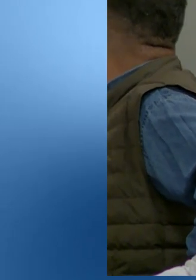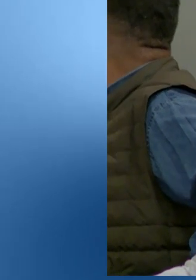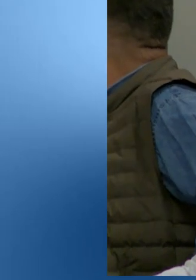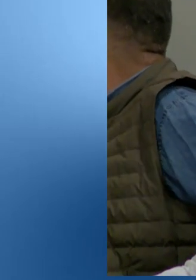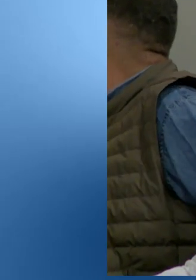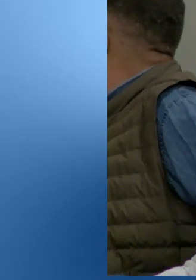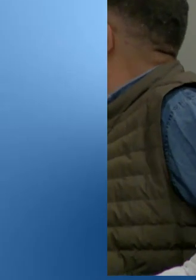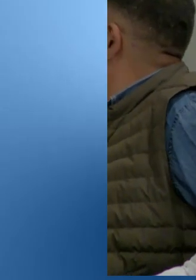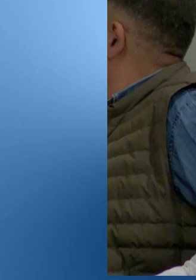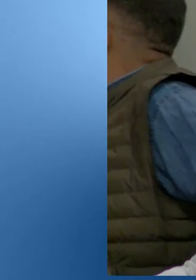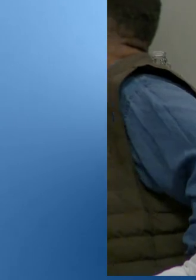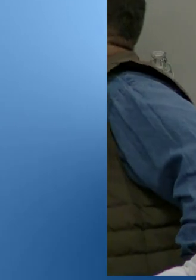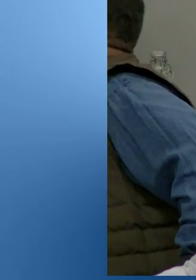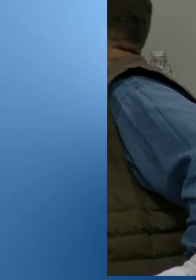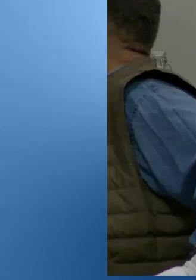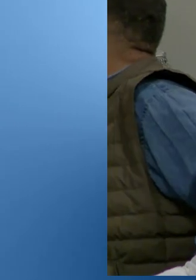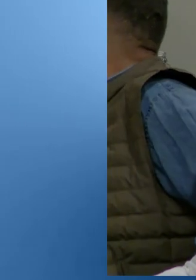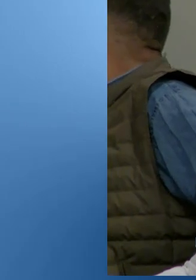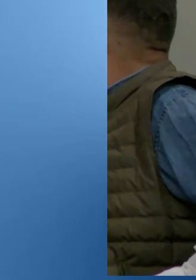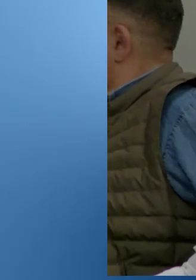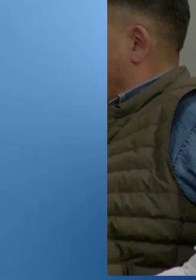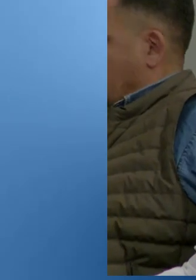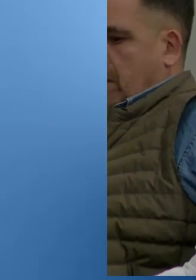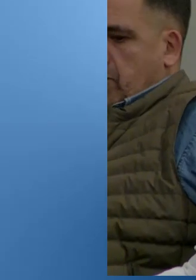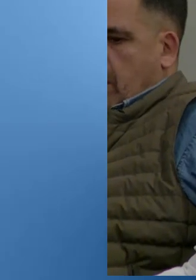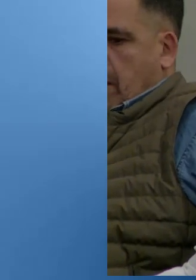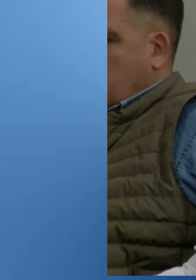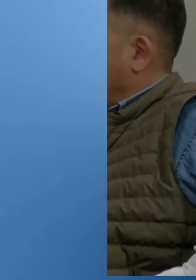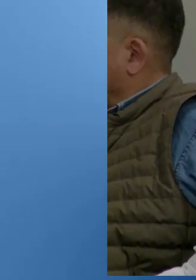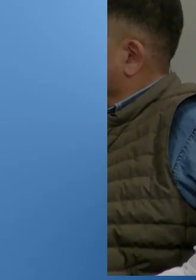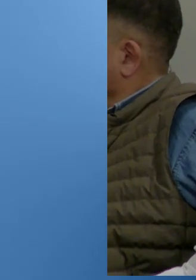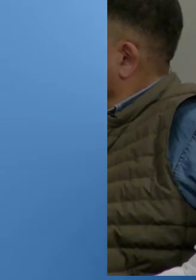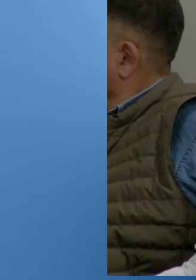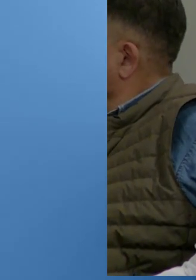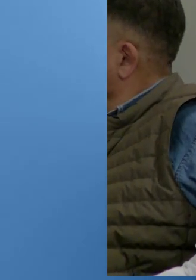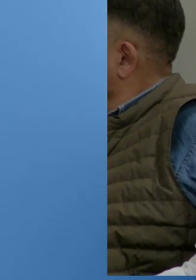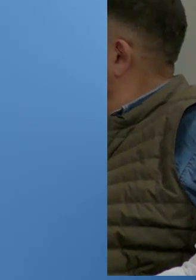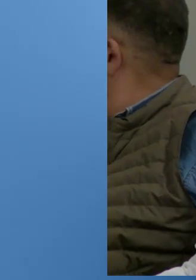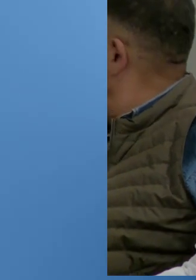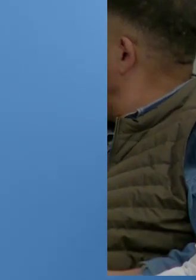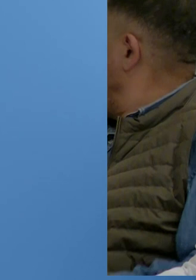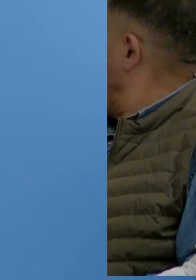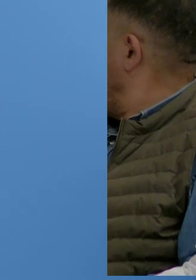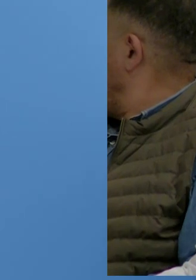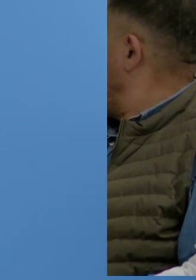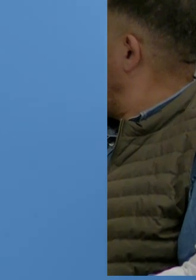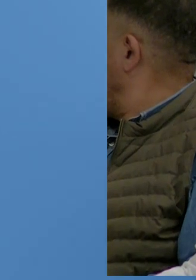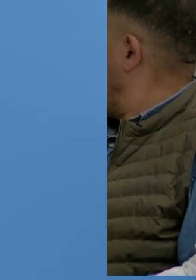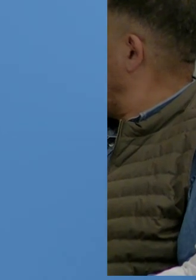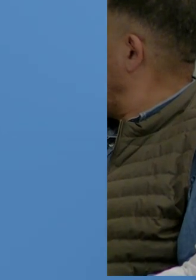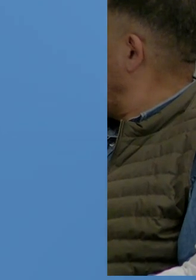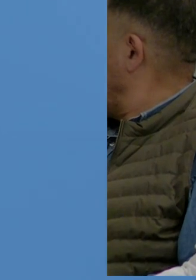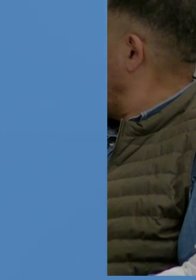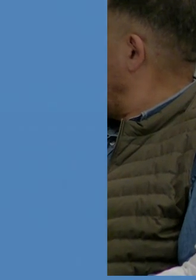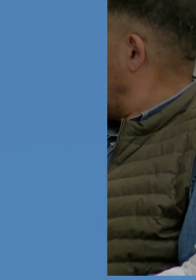ramener notamment ces temps d'échanger c'est temps de discussion et coconstruction en tout cas de proposition parce que c'est vrai que